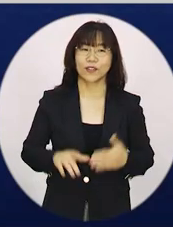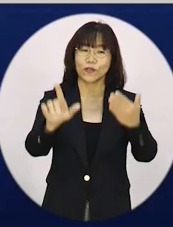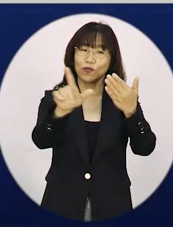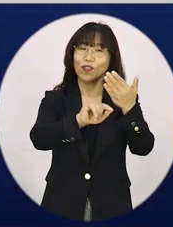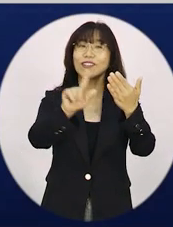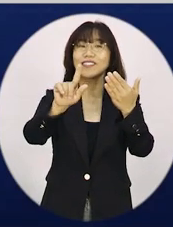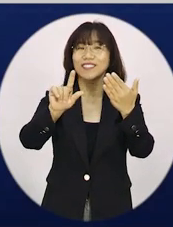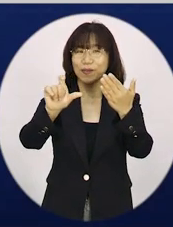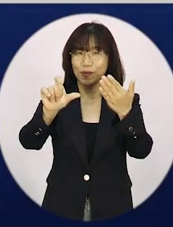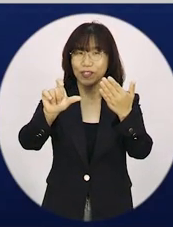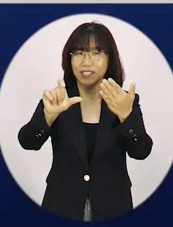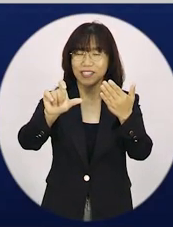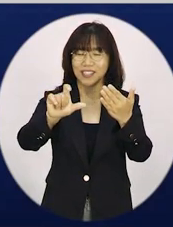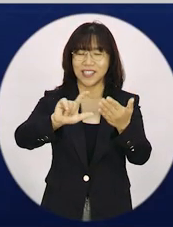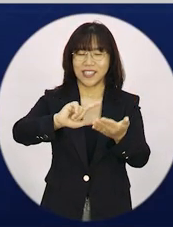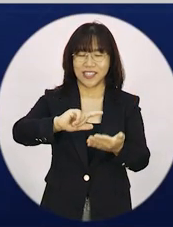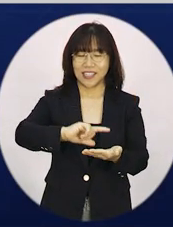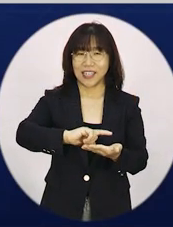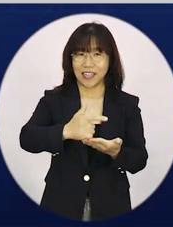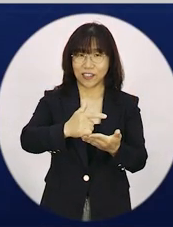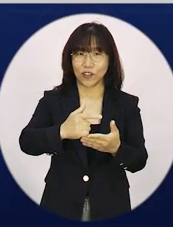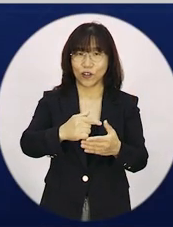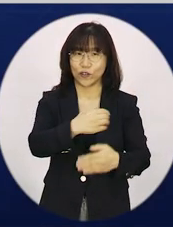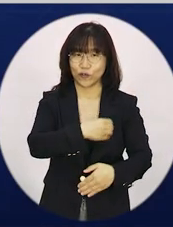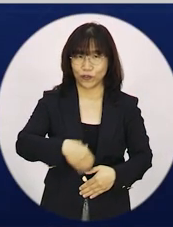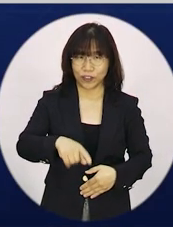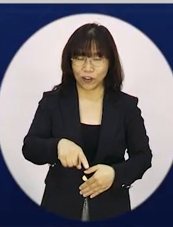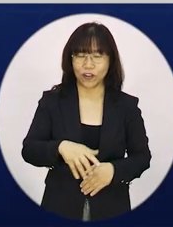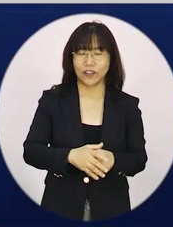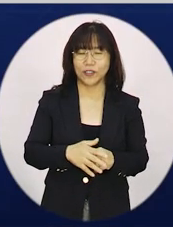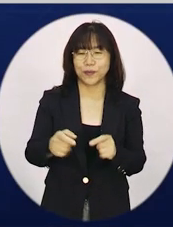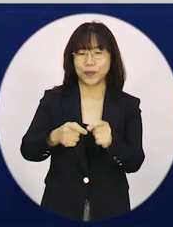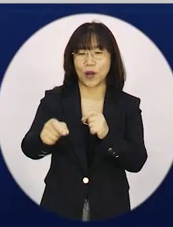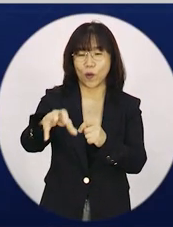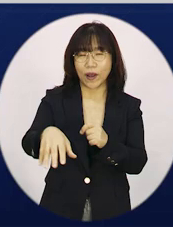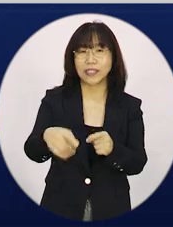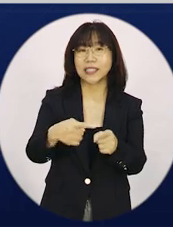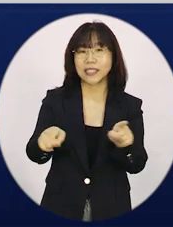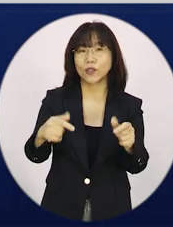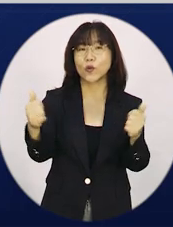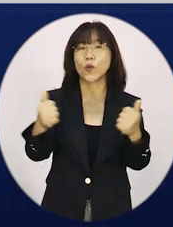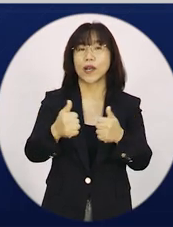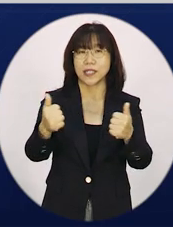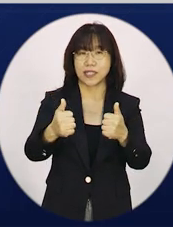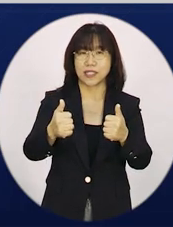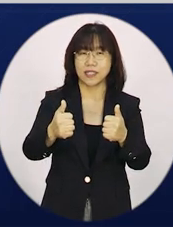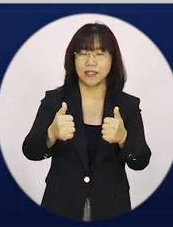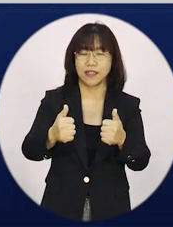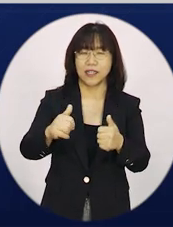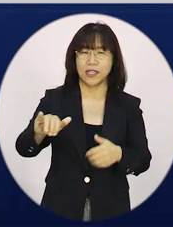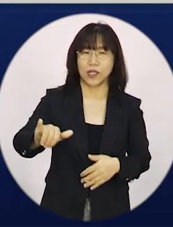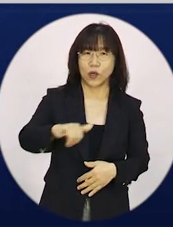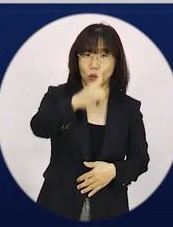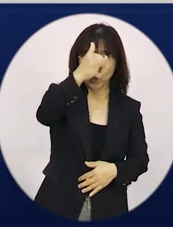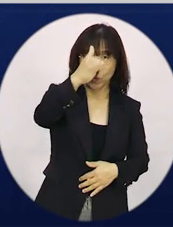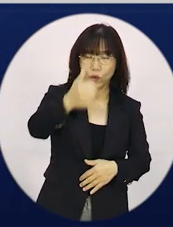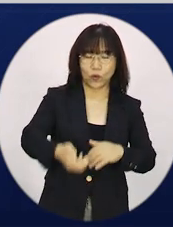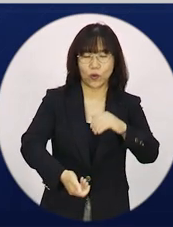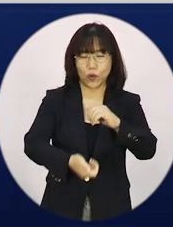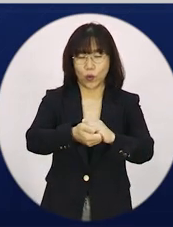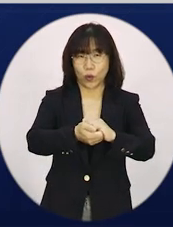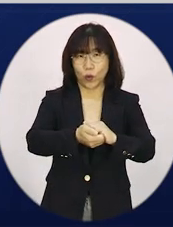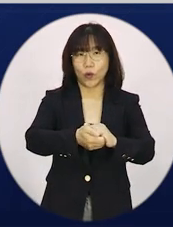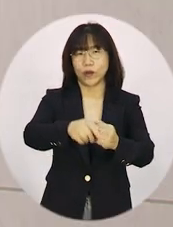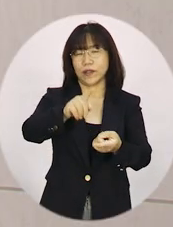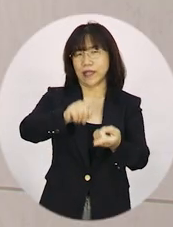지난 15일 강서구청 별관 1층 회의실에서 강서고 고도제한 완화 추진 위원회 전기 회의가 열렸습니다